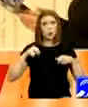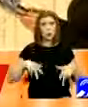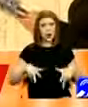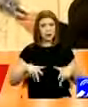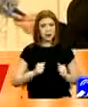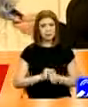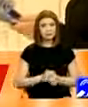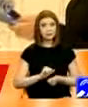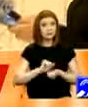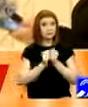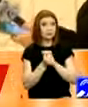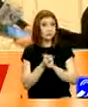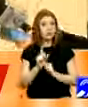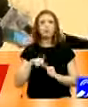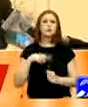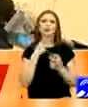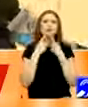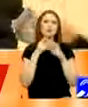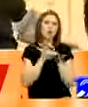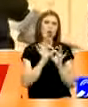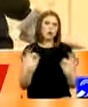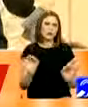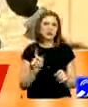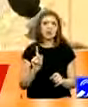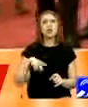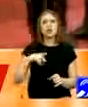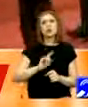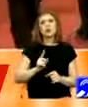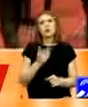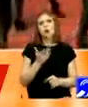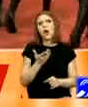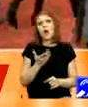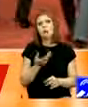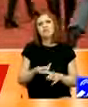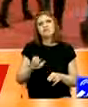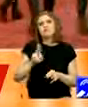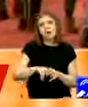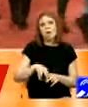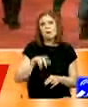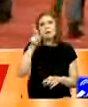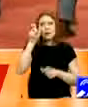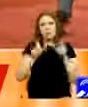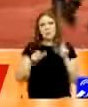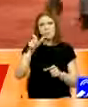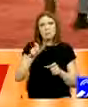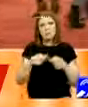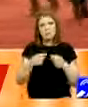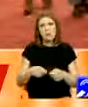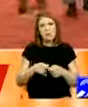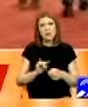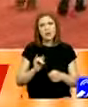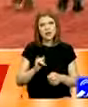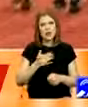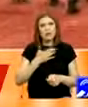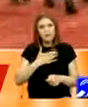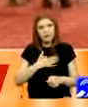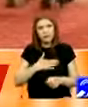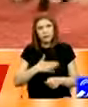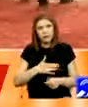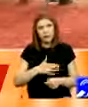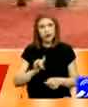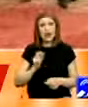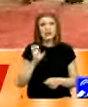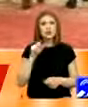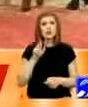in Tara sunt adică oficiale sunt doar potrivit surselor mai multe natura Partidul Național Liberal care chiar dori ca